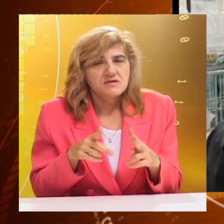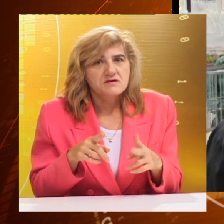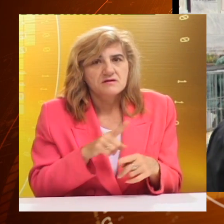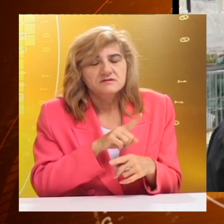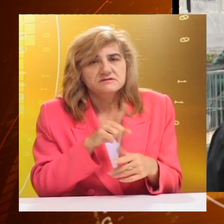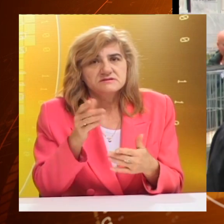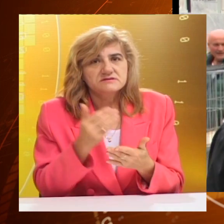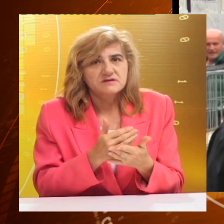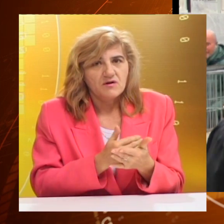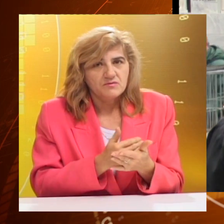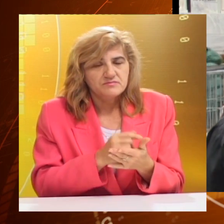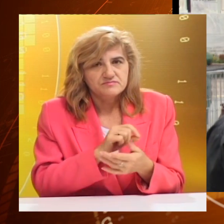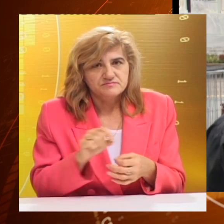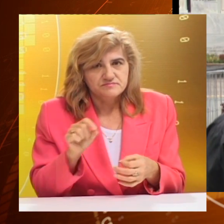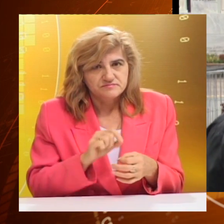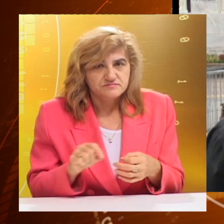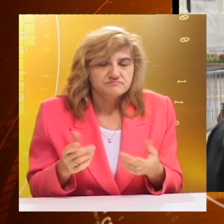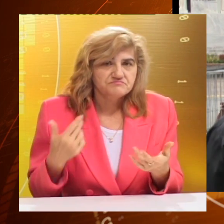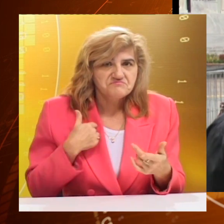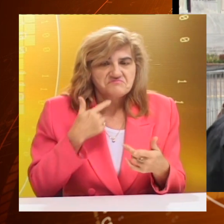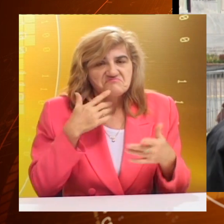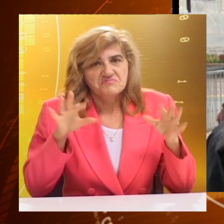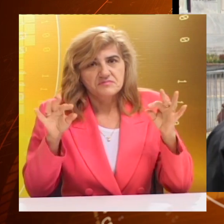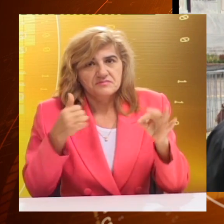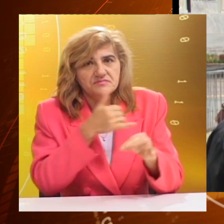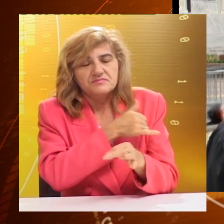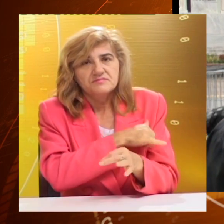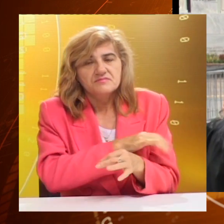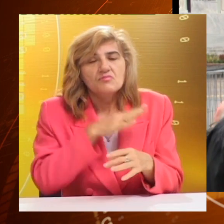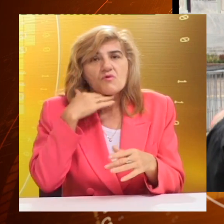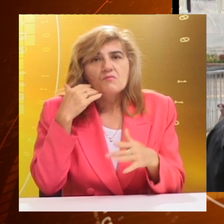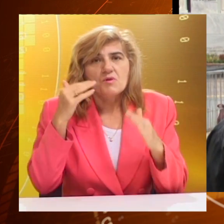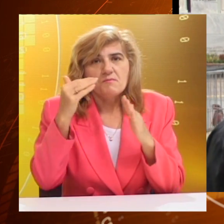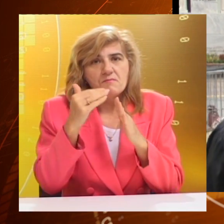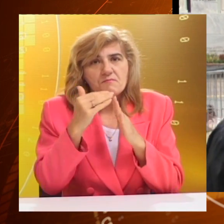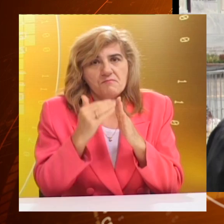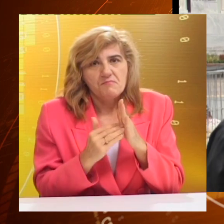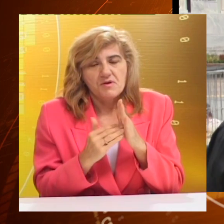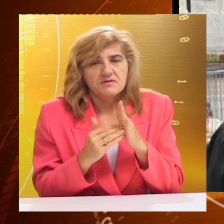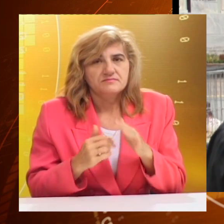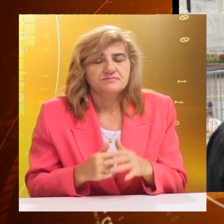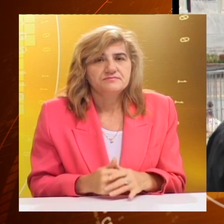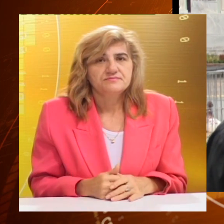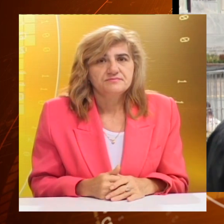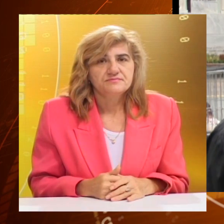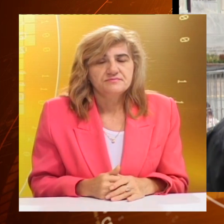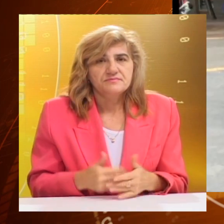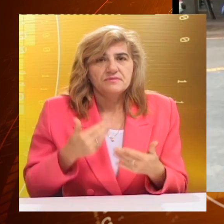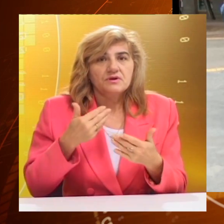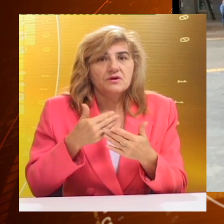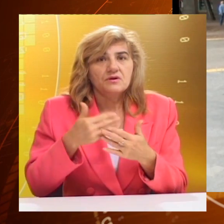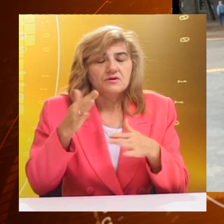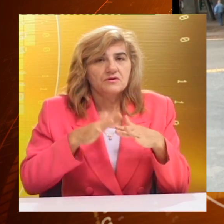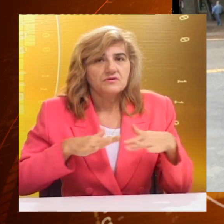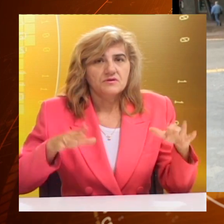to smanjeno naspram prethodnih decenije, ili kako da kažem, to je sada na mnogo, mnogo nižem nivou.